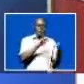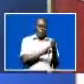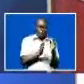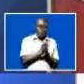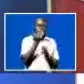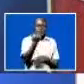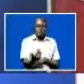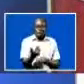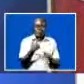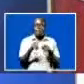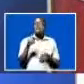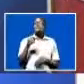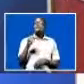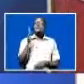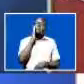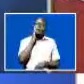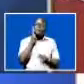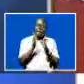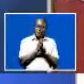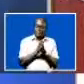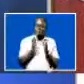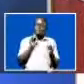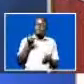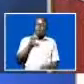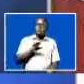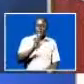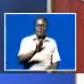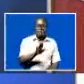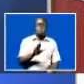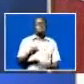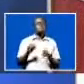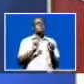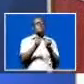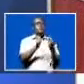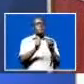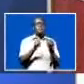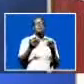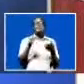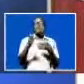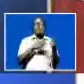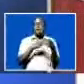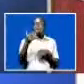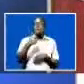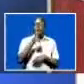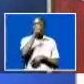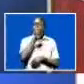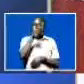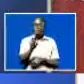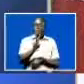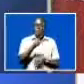mtoto. Lakini ule mamake na msichana wake wako sako kwa bako, siri wanazo wao